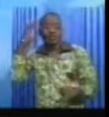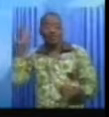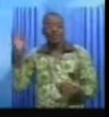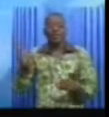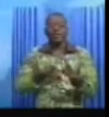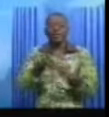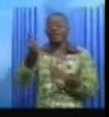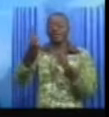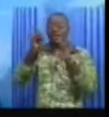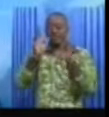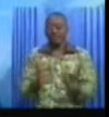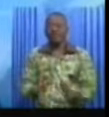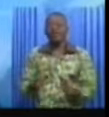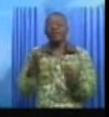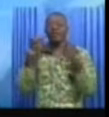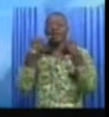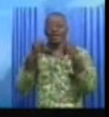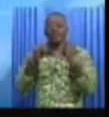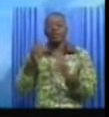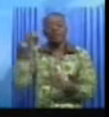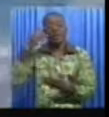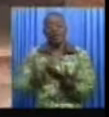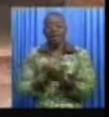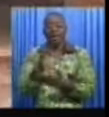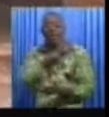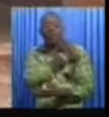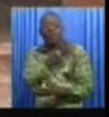BAC, interrogé par Aboubakar Sagno.